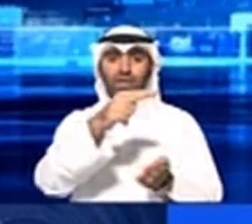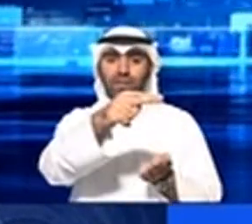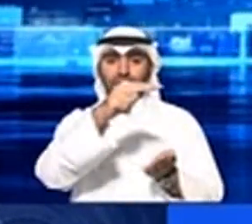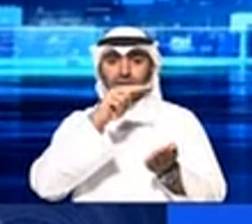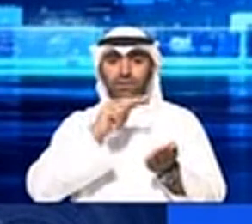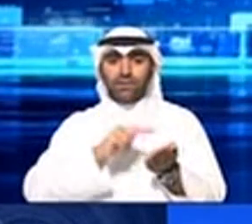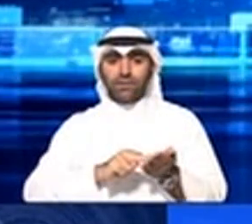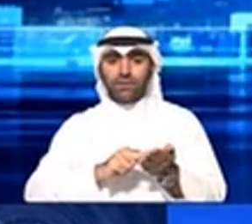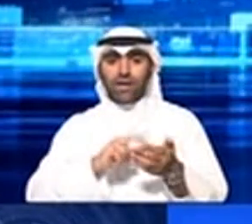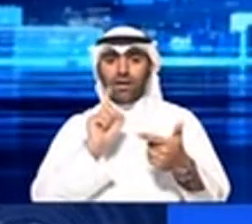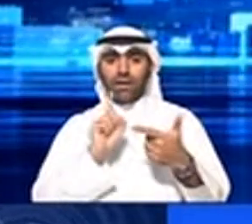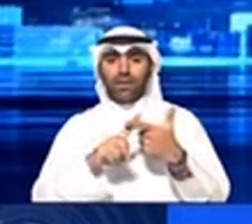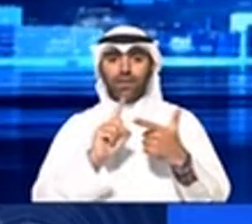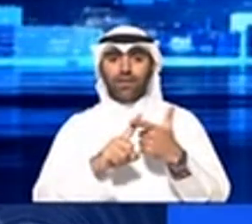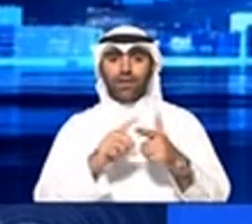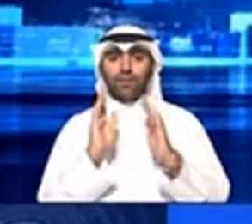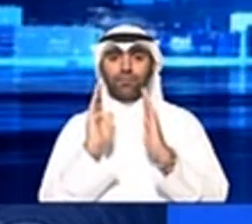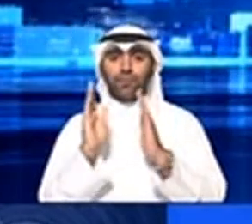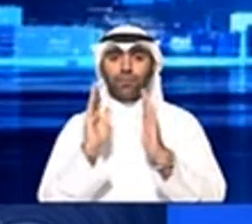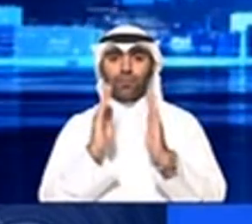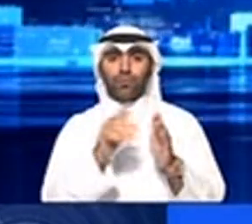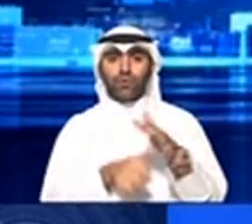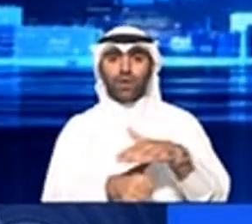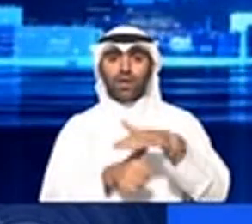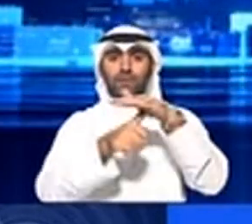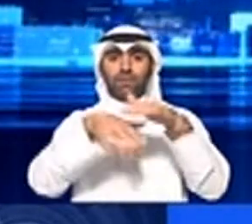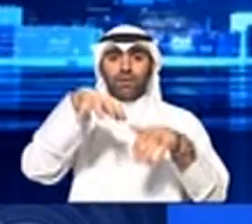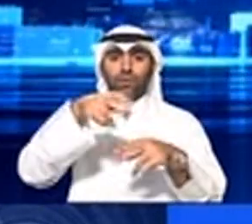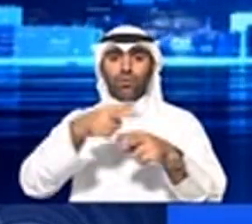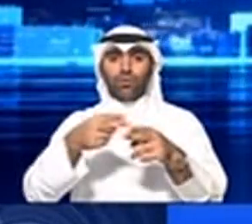أعرب عنه معاليه عن تهنئة بمناسبة